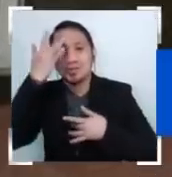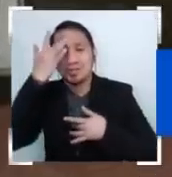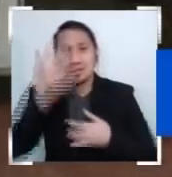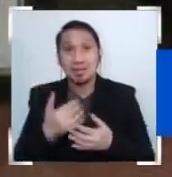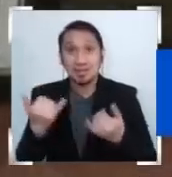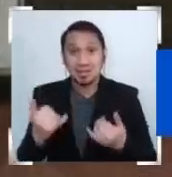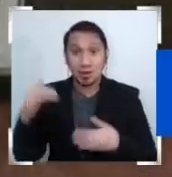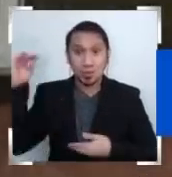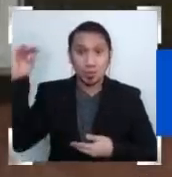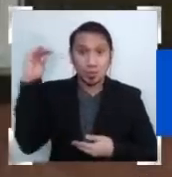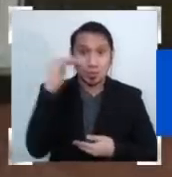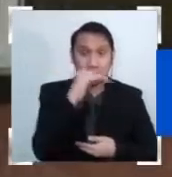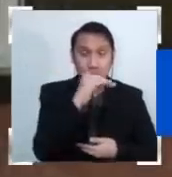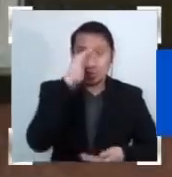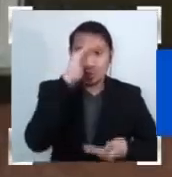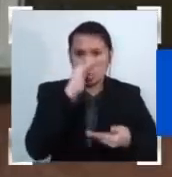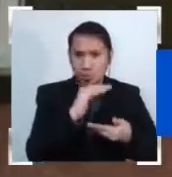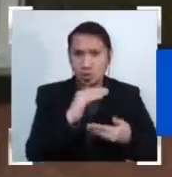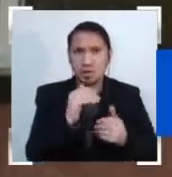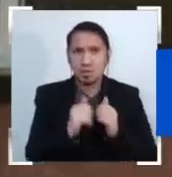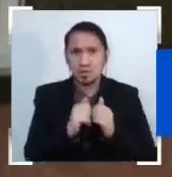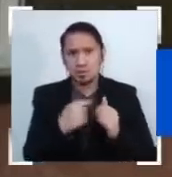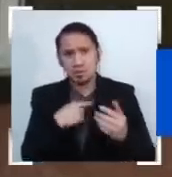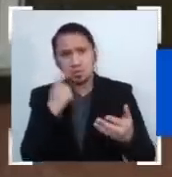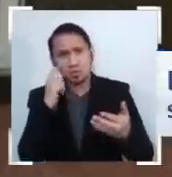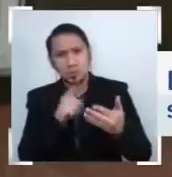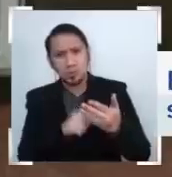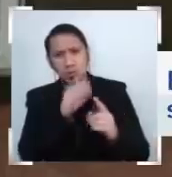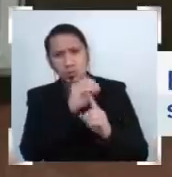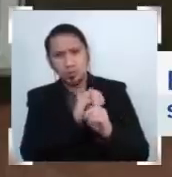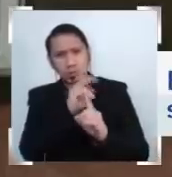late October hanggang the whole month of November,